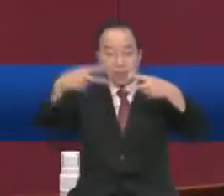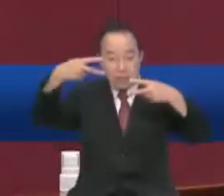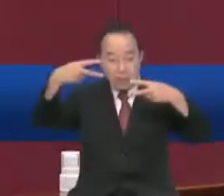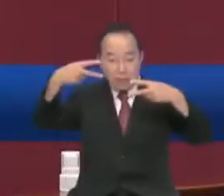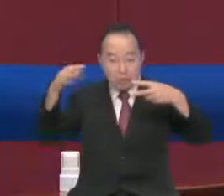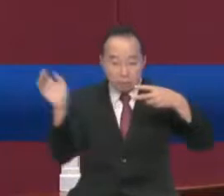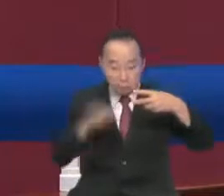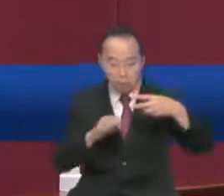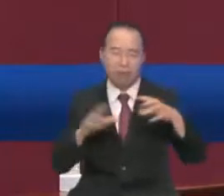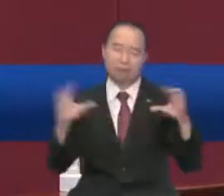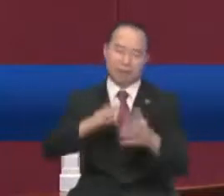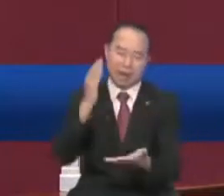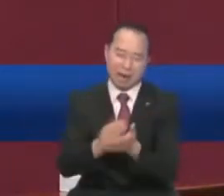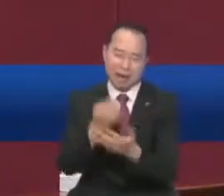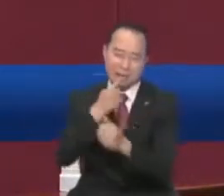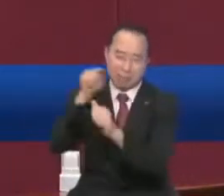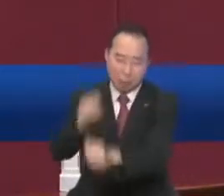제한 명령하고